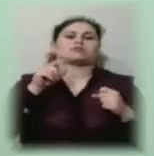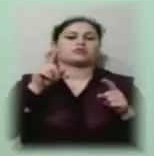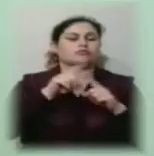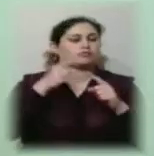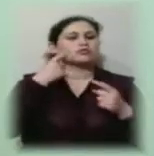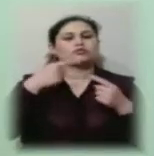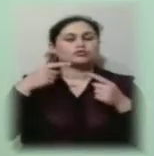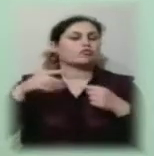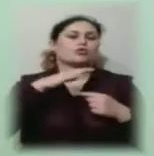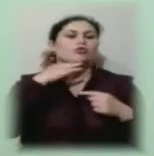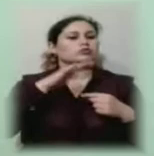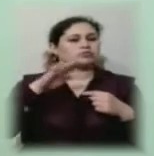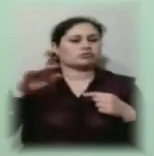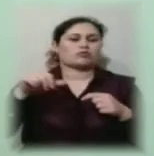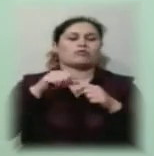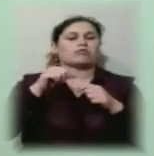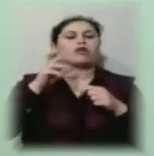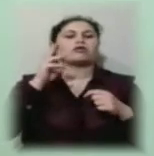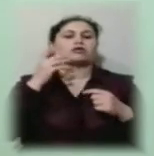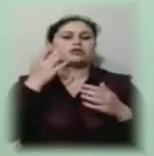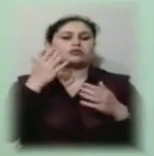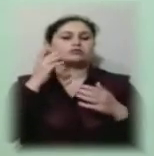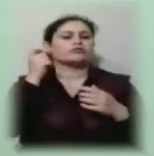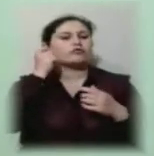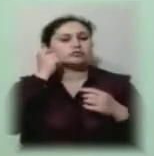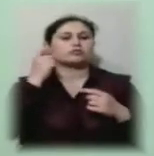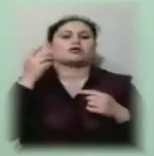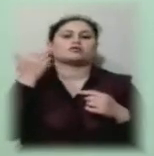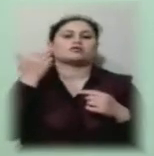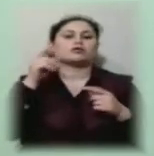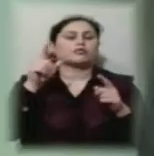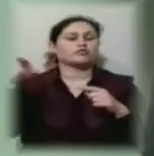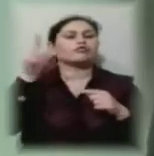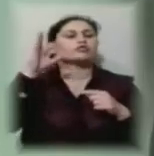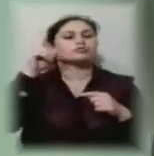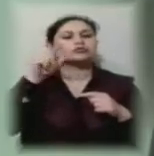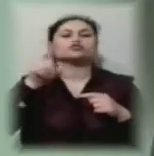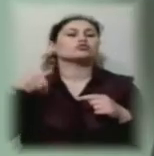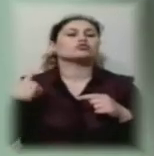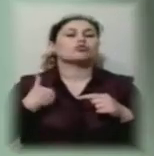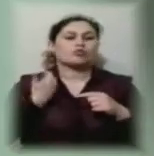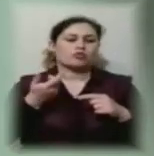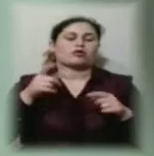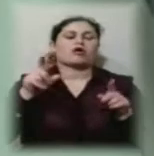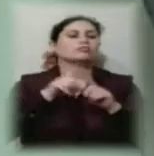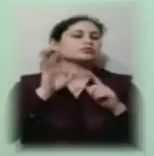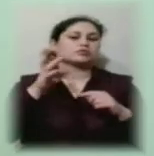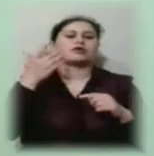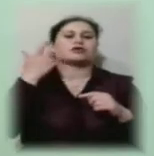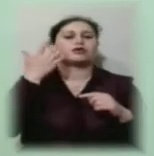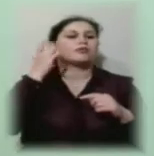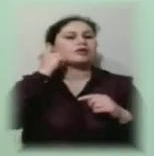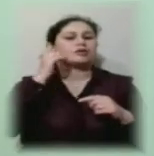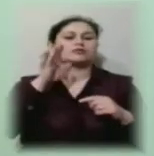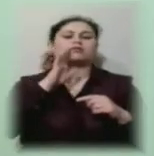багатьох дітей її віку тим, що вона точно знає, чого вона хоче. Зазвичай п'ятирічні діти роблять те, що їм